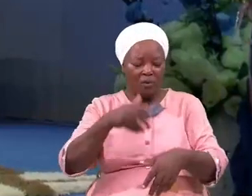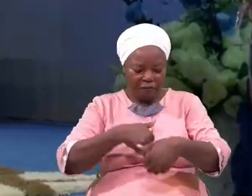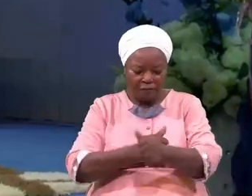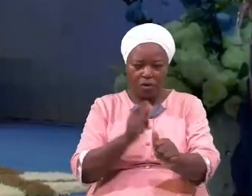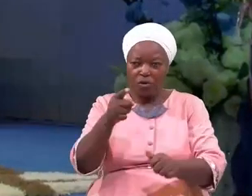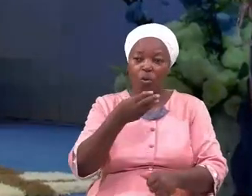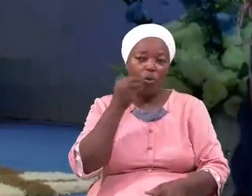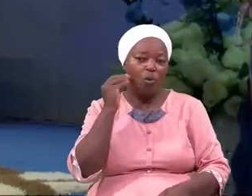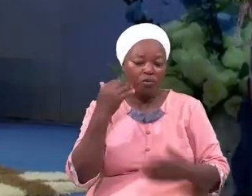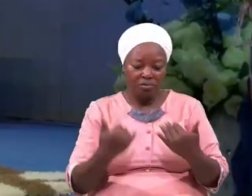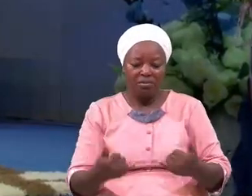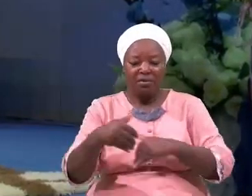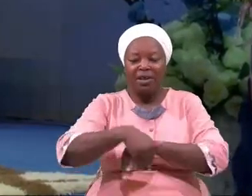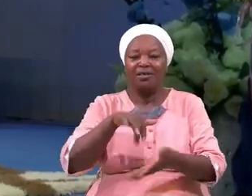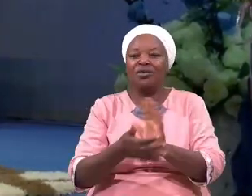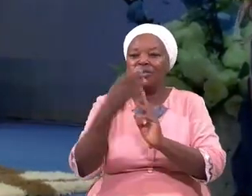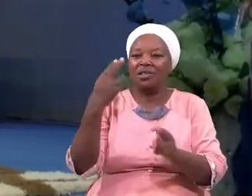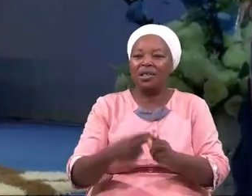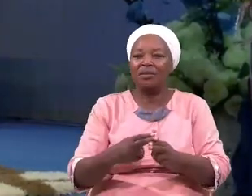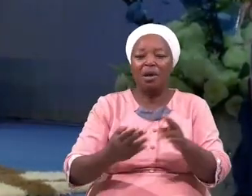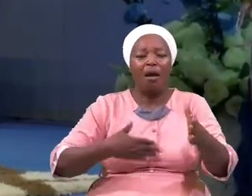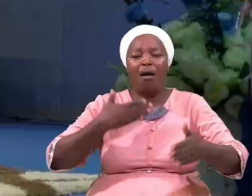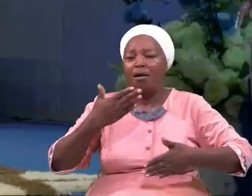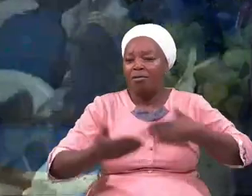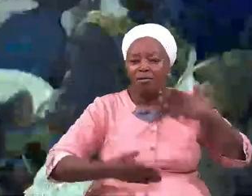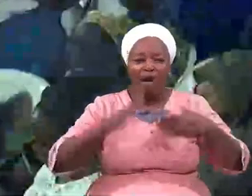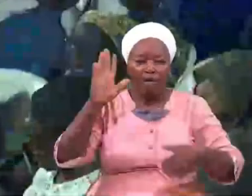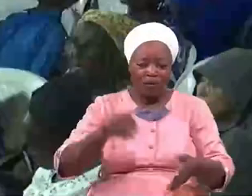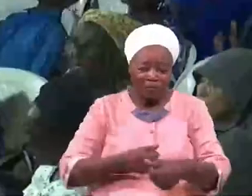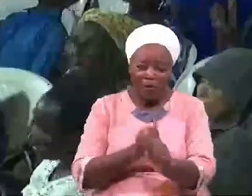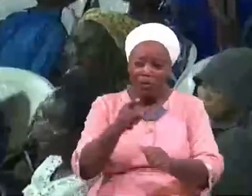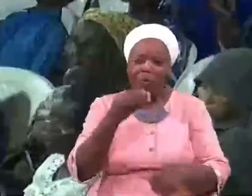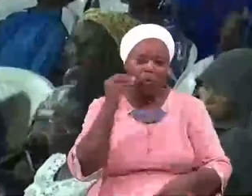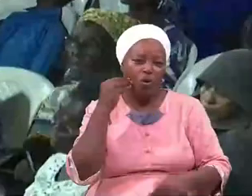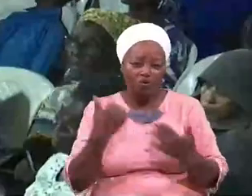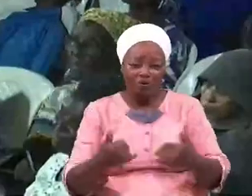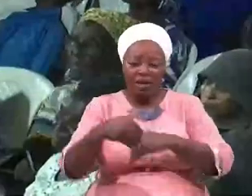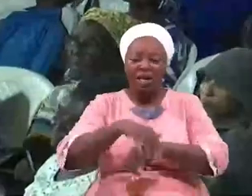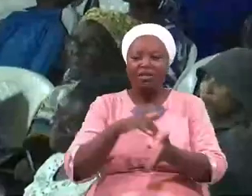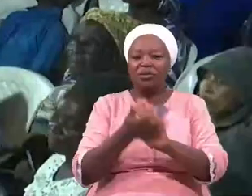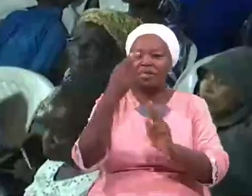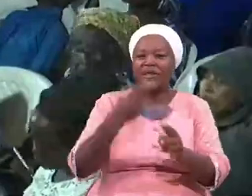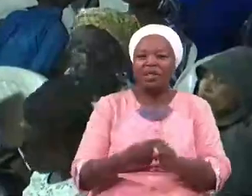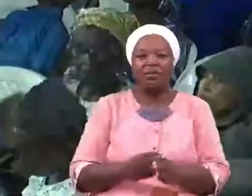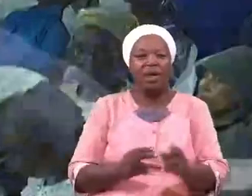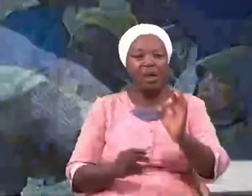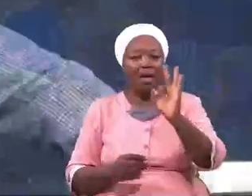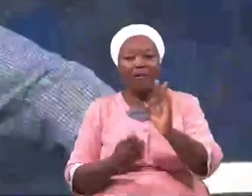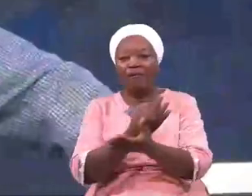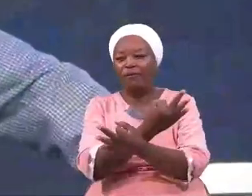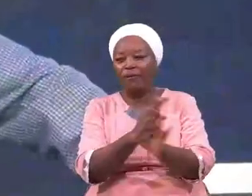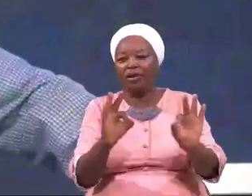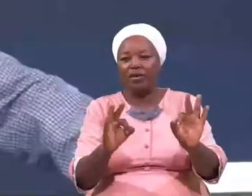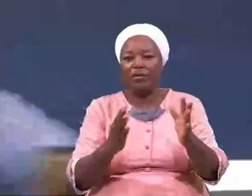La bénédiction va vous accompagner à la maison ce jour. La joie vous accompagnera à la maison.